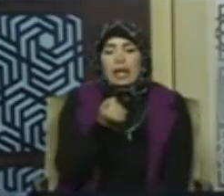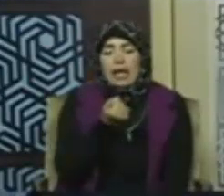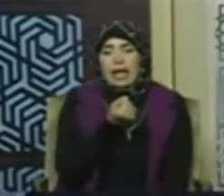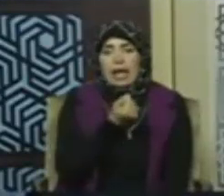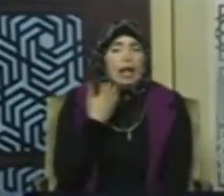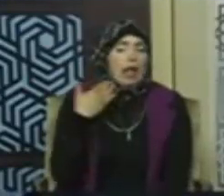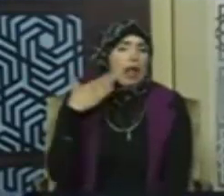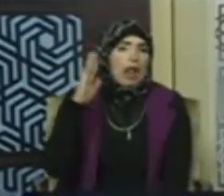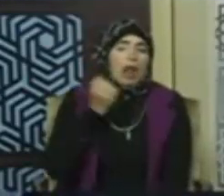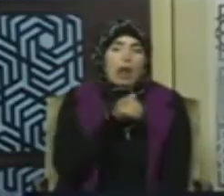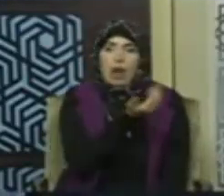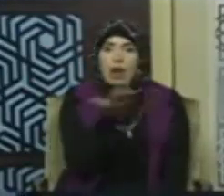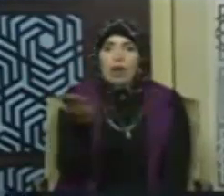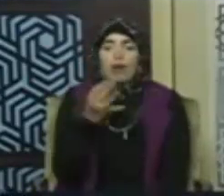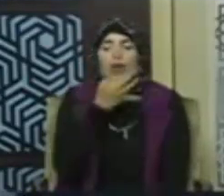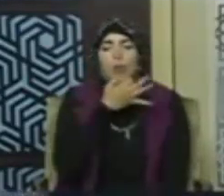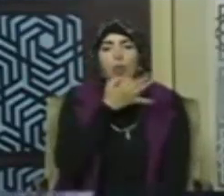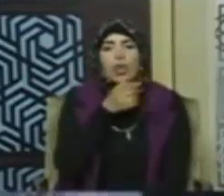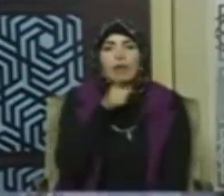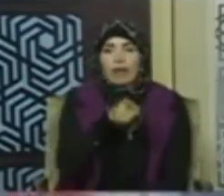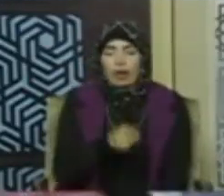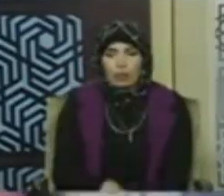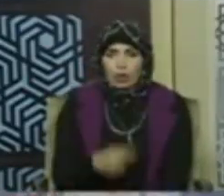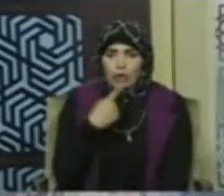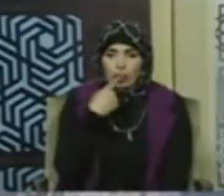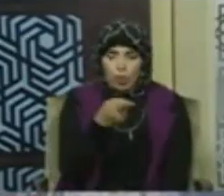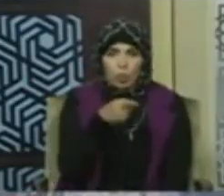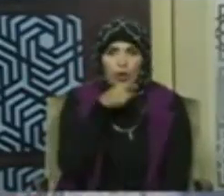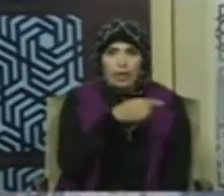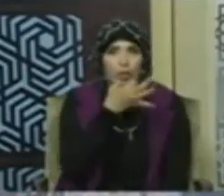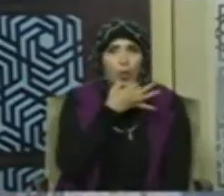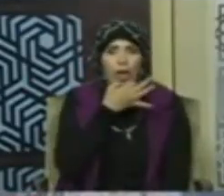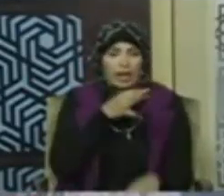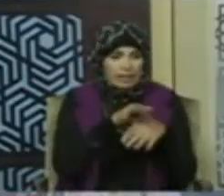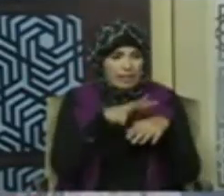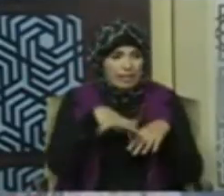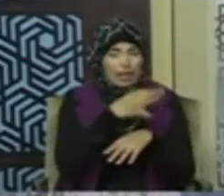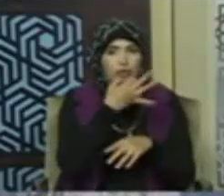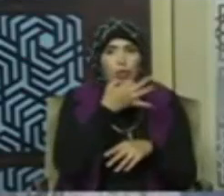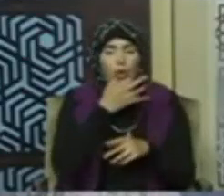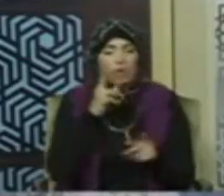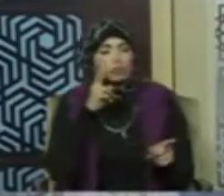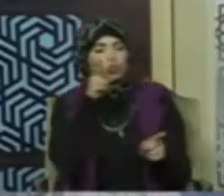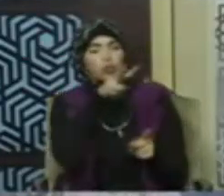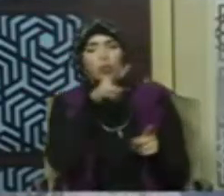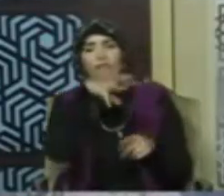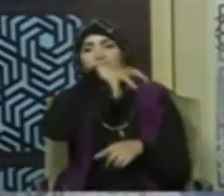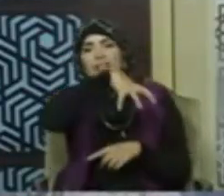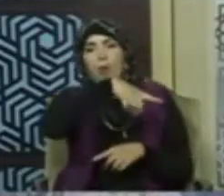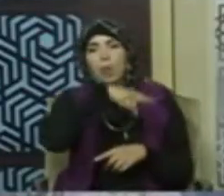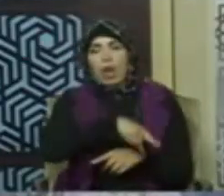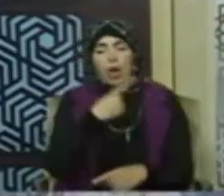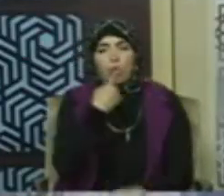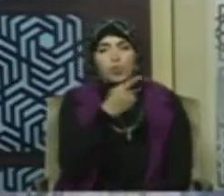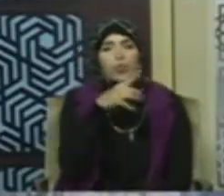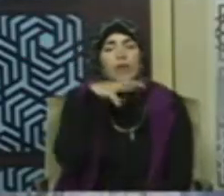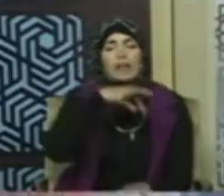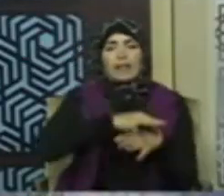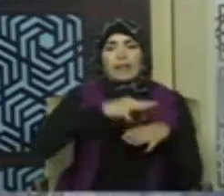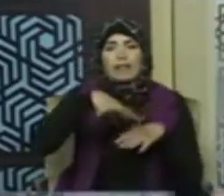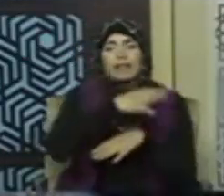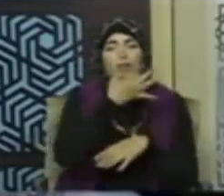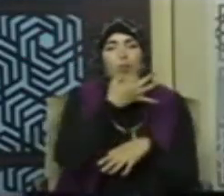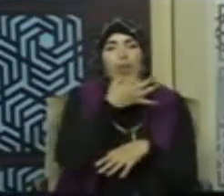تعيرنا أن قليل عديدنا، فقلت لها: إن الكرام قليل، وما ضرنا أن